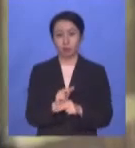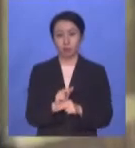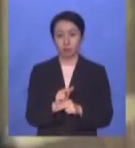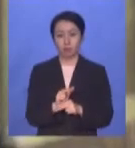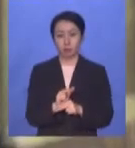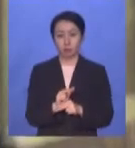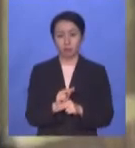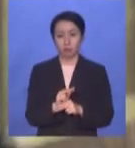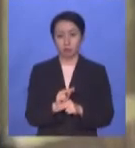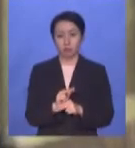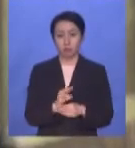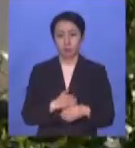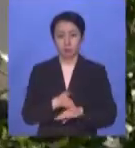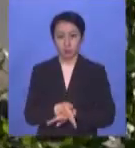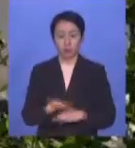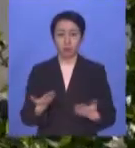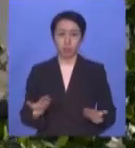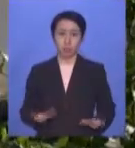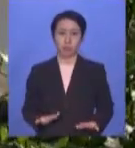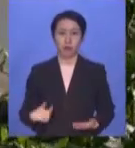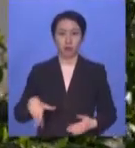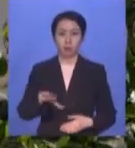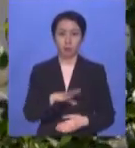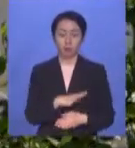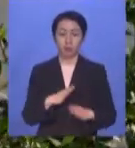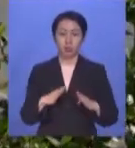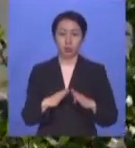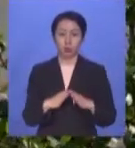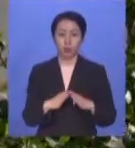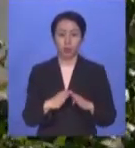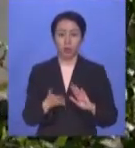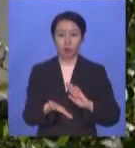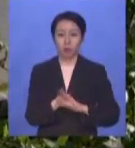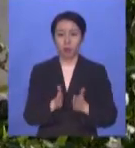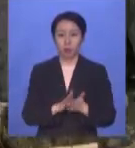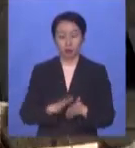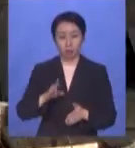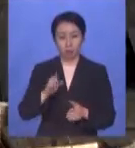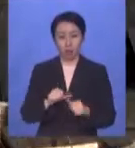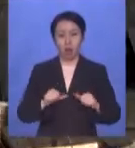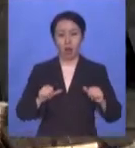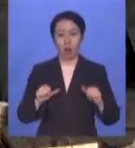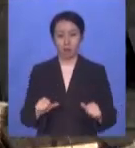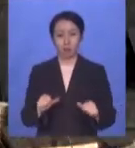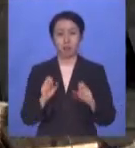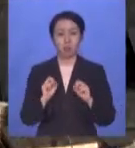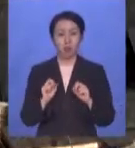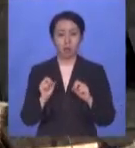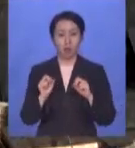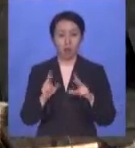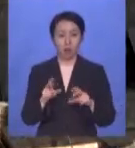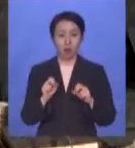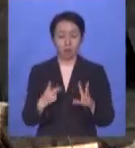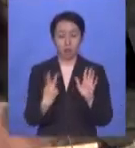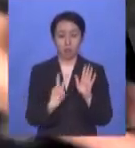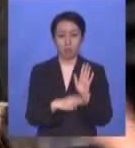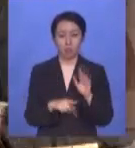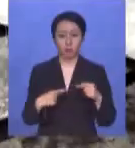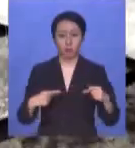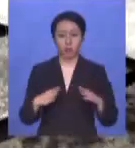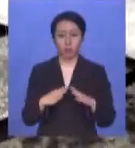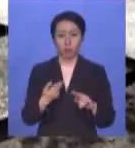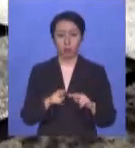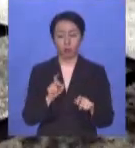В принципе, заходи и живи. Вместе с жилищем горожанки по заключению комиссии аварийными признаны и 70 других домов,